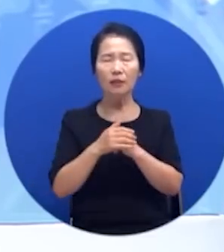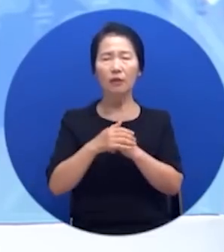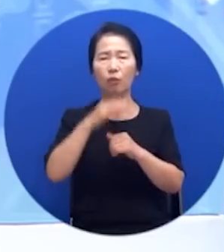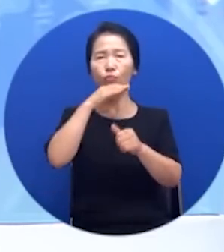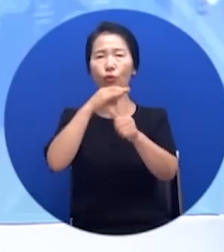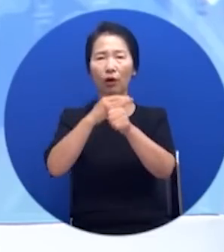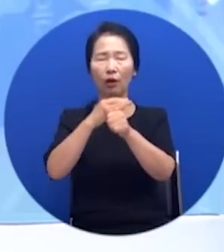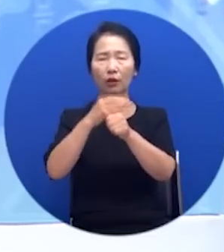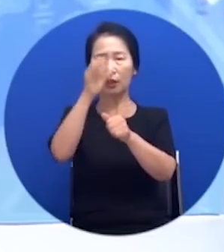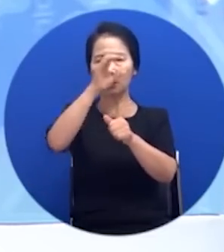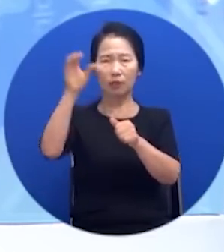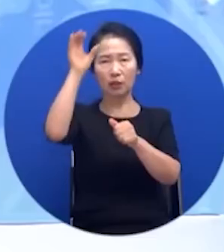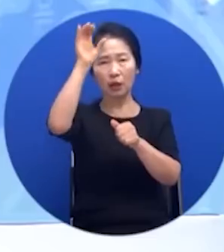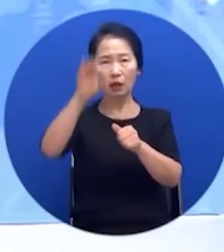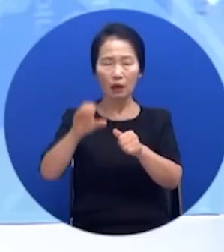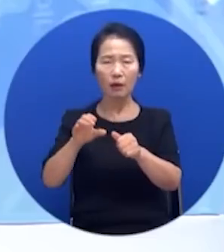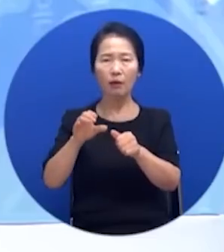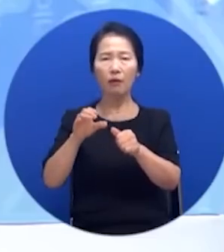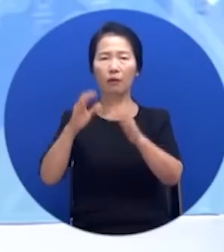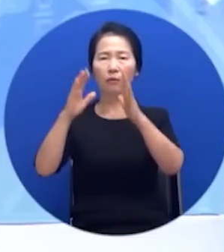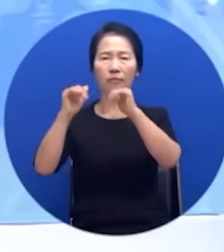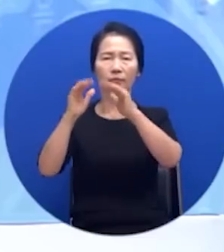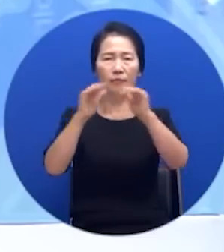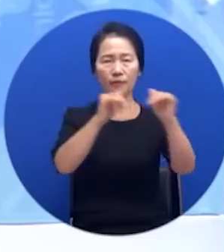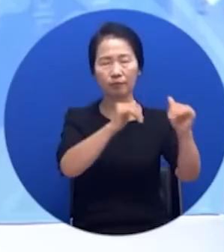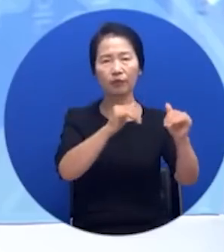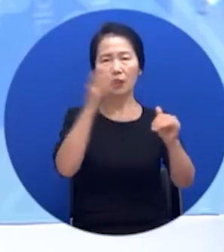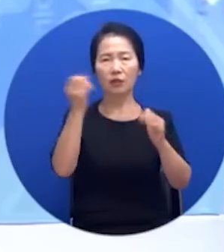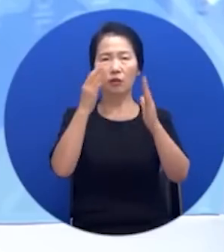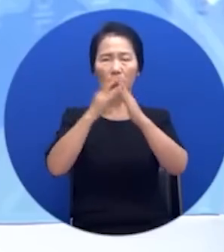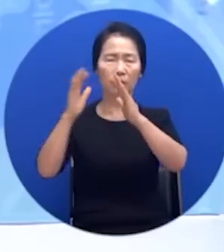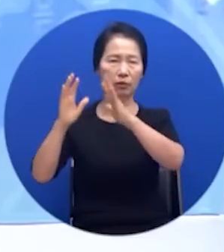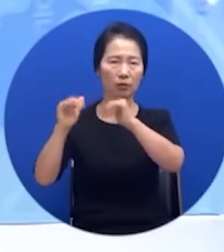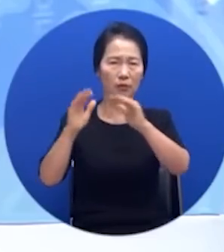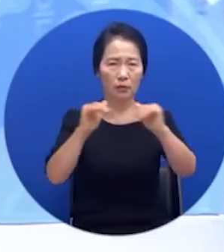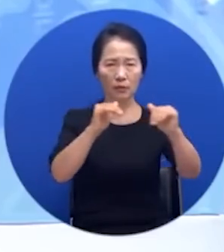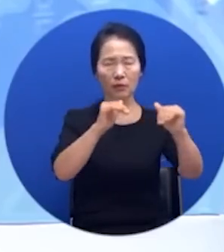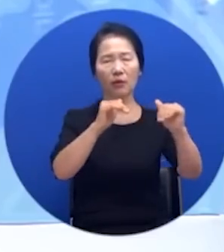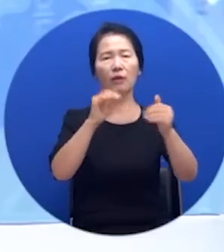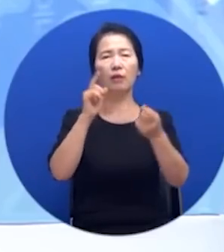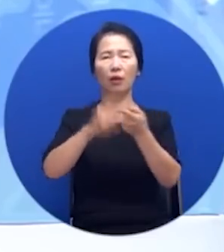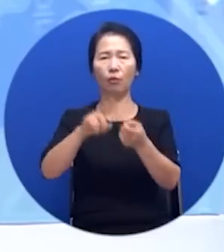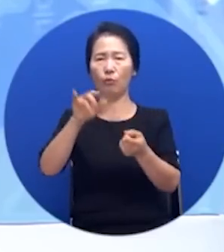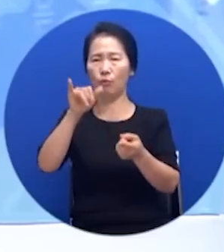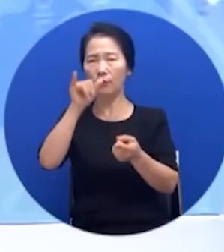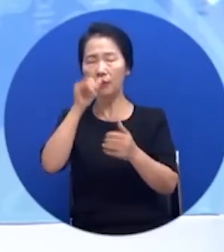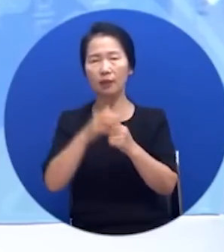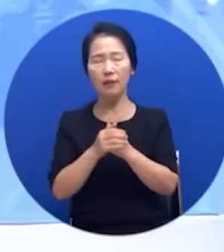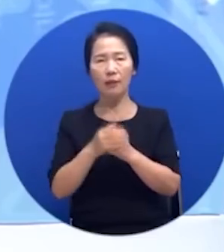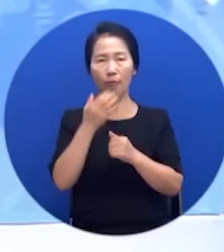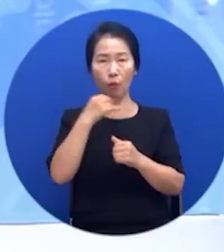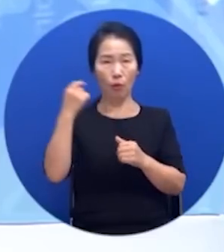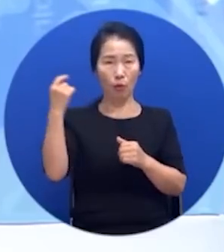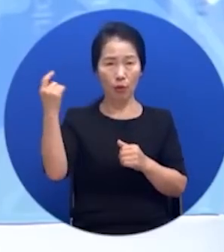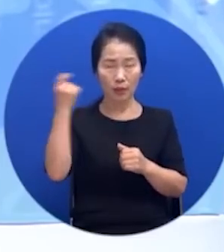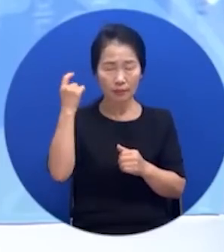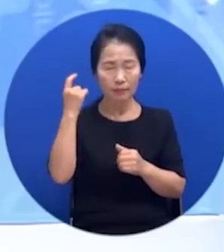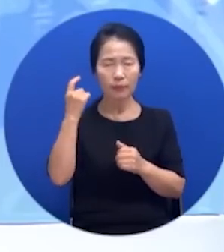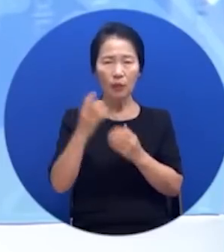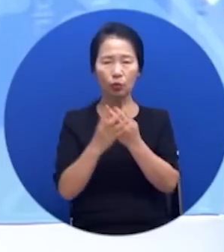제단이 무너져 있고 성전이 훼파된 상태입니다. 복음으로 이 나라 민족이 통일되는